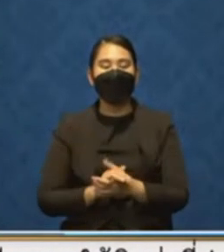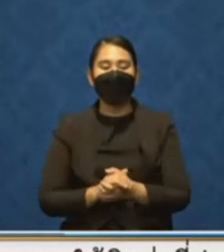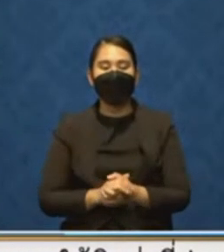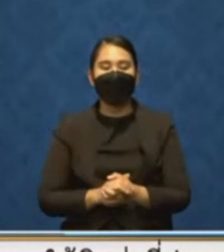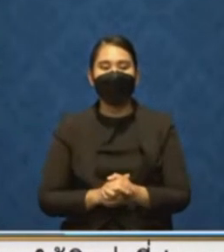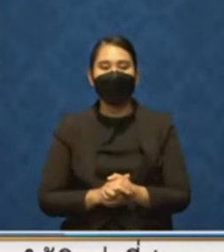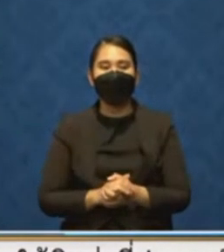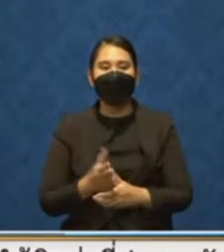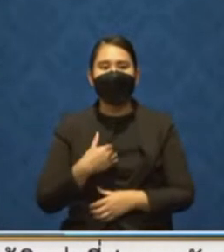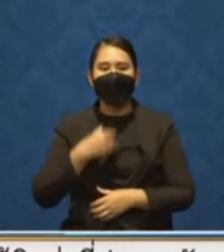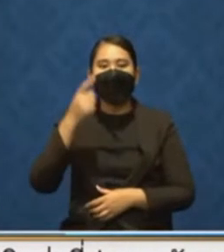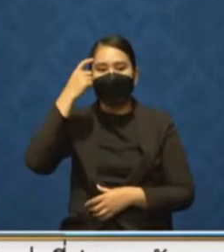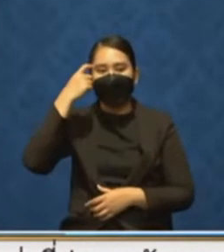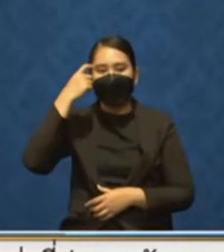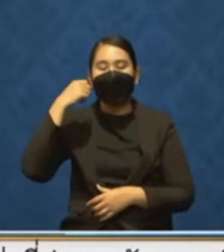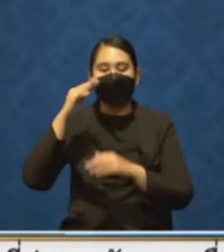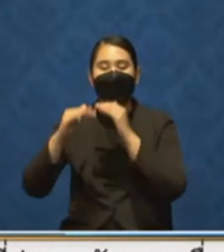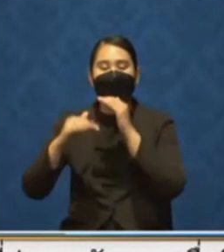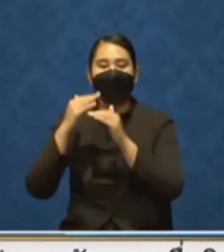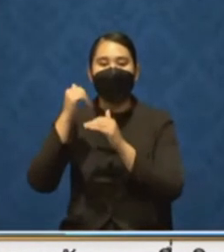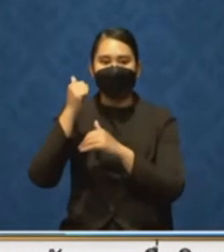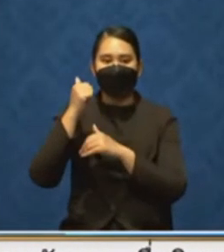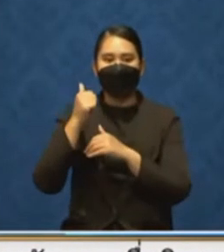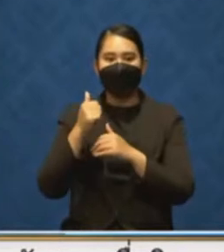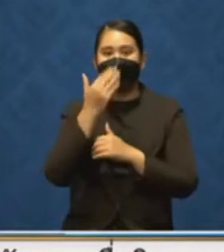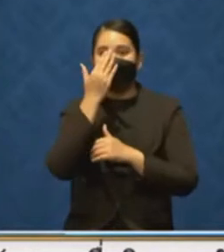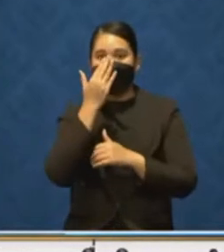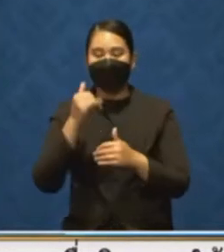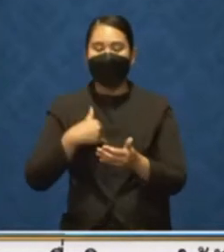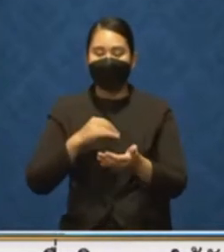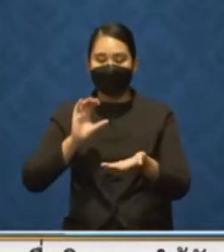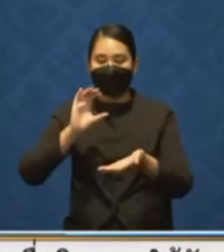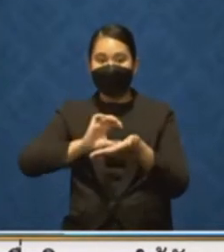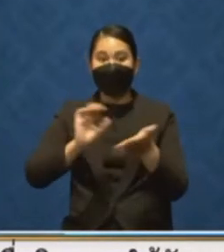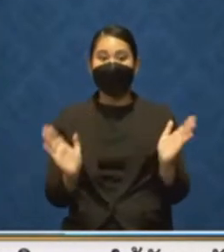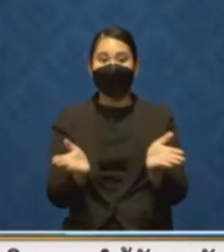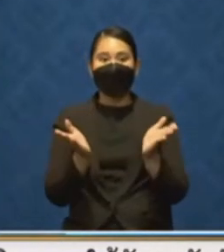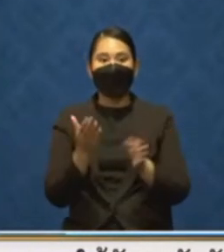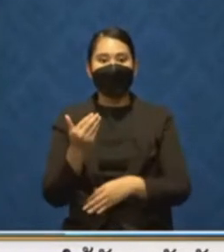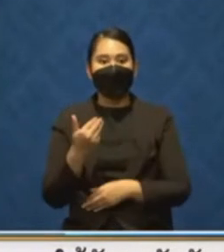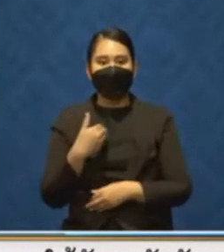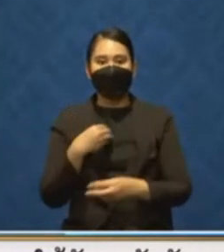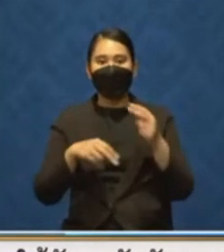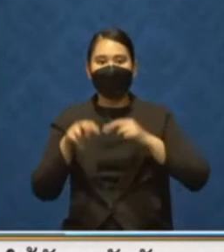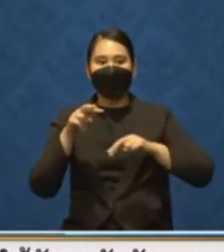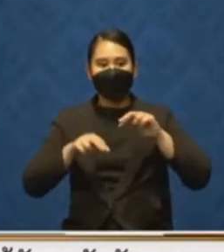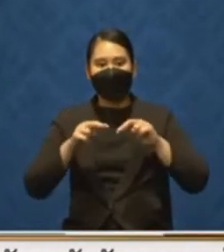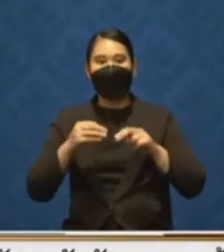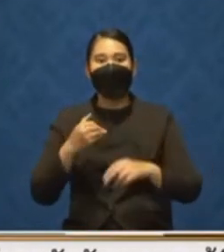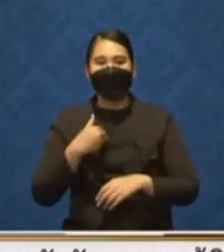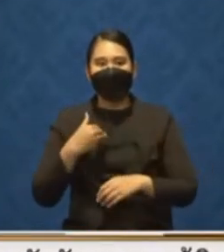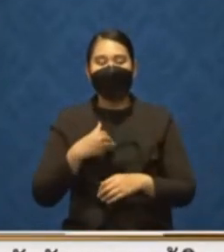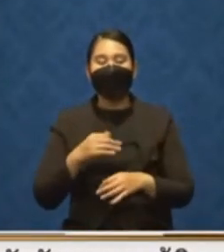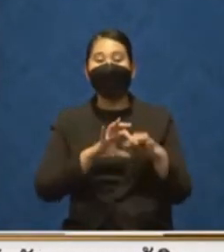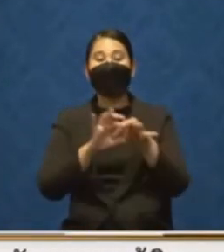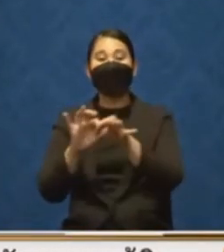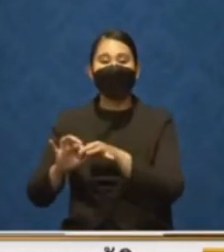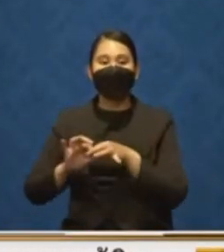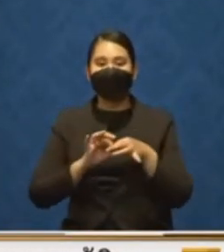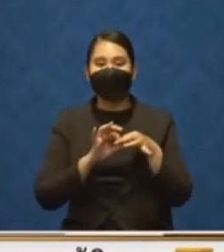นะครับแต่ก็มีแนวโน้มที่ดีนะครับก็เราก็เร่งเจอสงสัยเต็มที่ผมใช้คำว่าตรวจตลอดห่วงโซ่การผลิตนะครับ